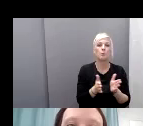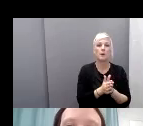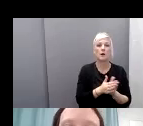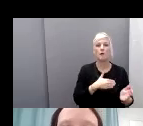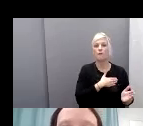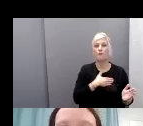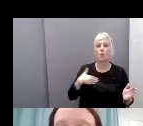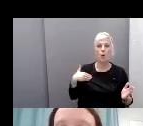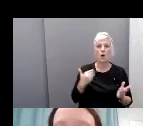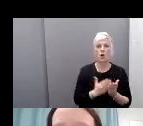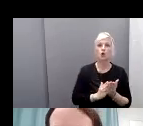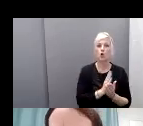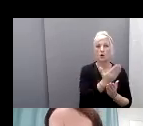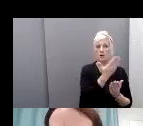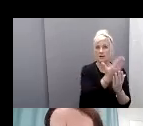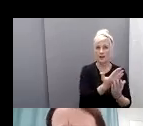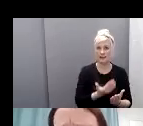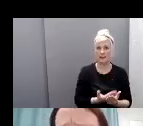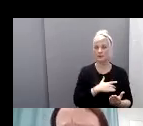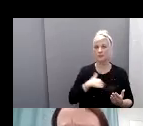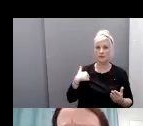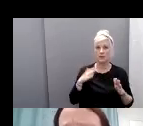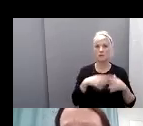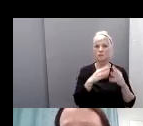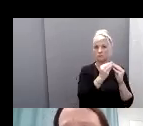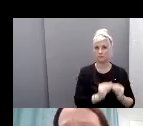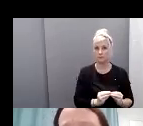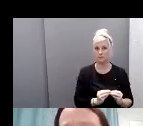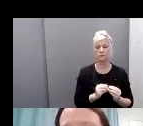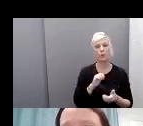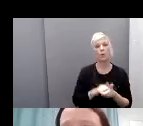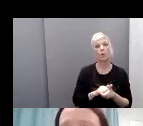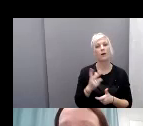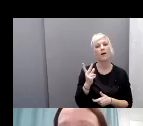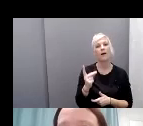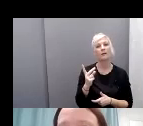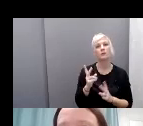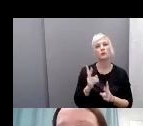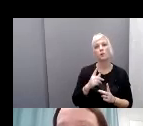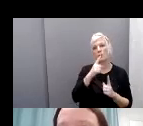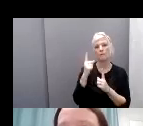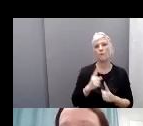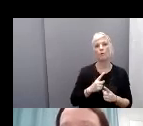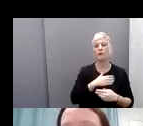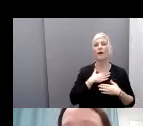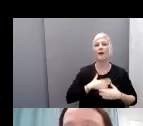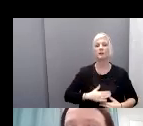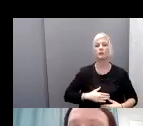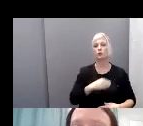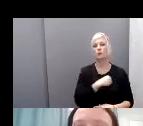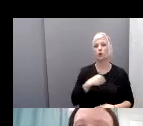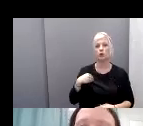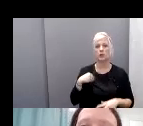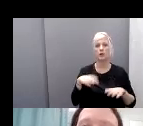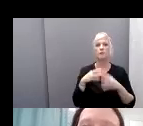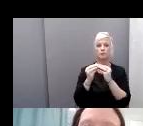våran kartläggning som vi har gjort och en kartläggning som Folkhälsomyndigheten